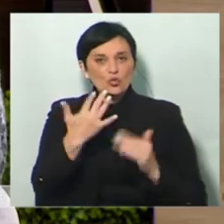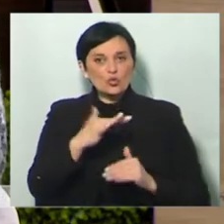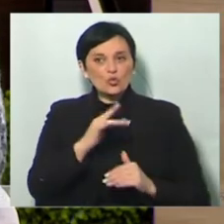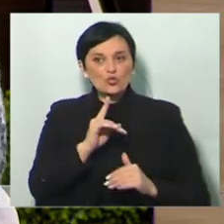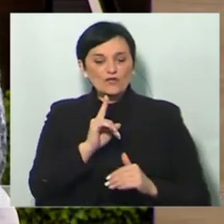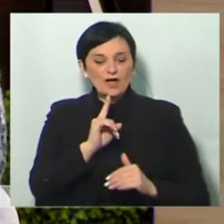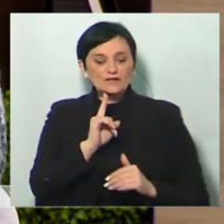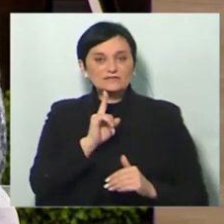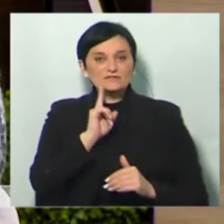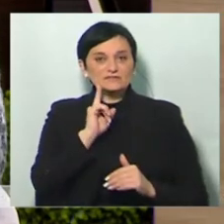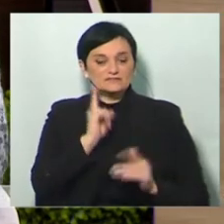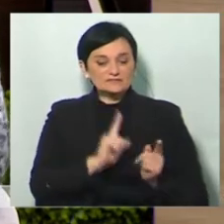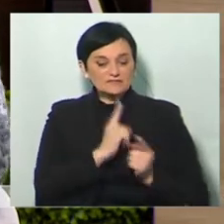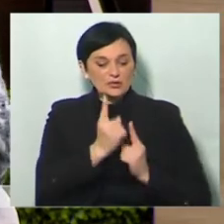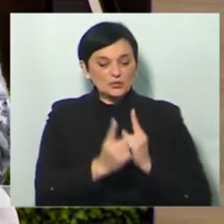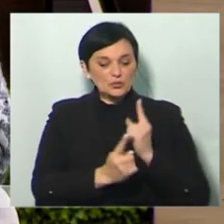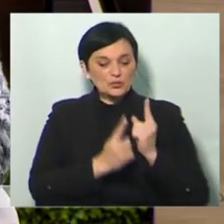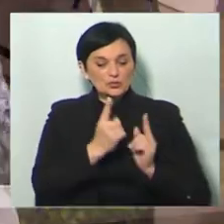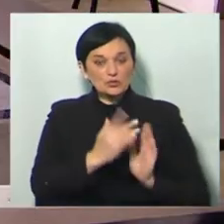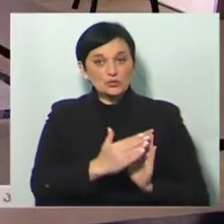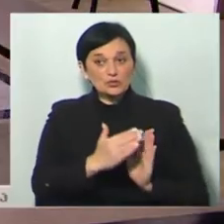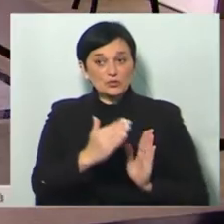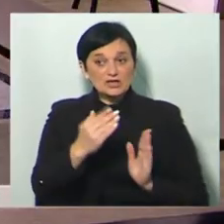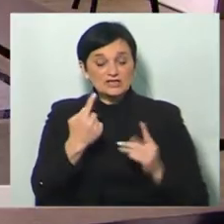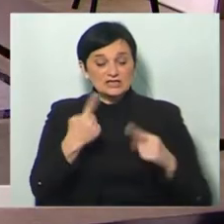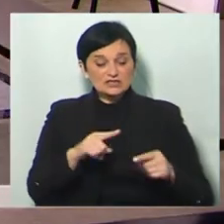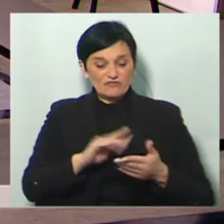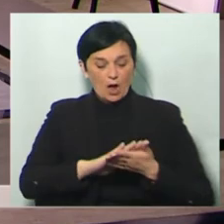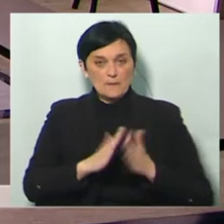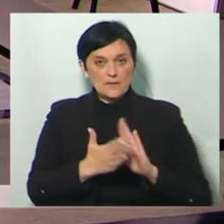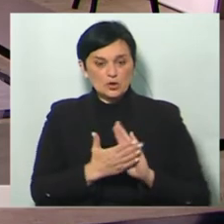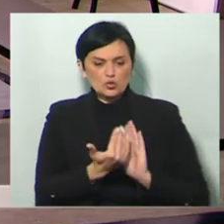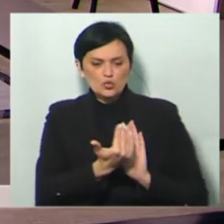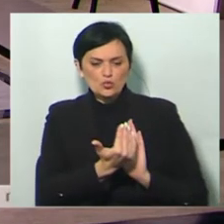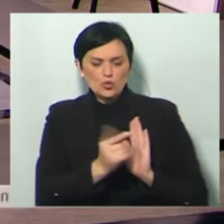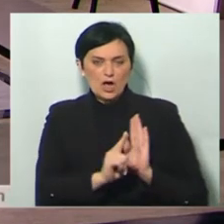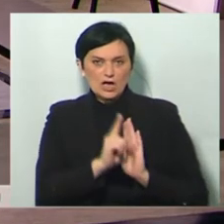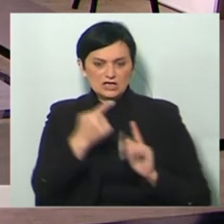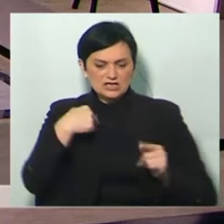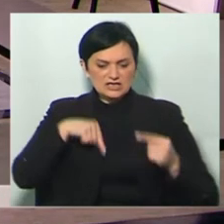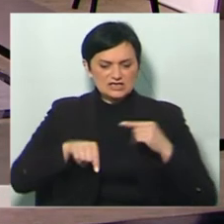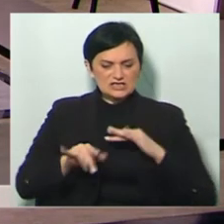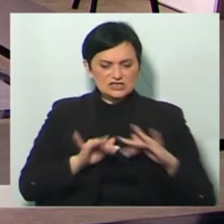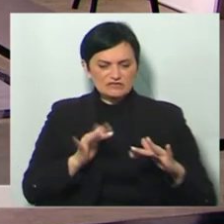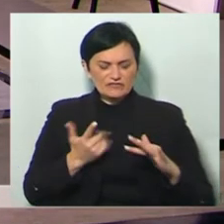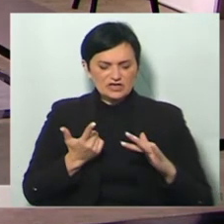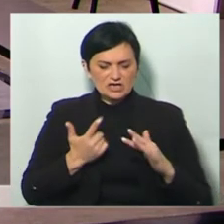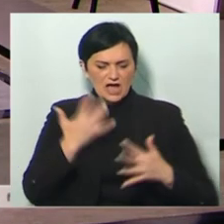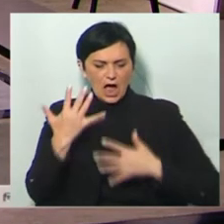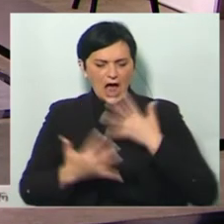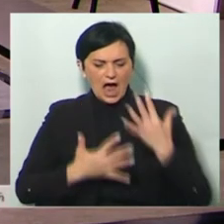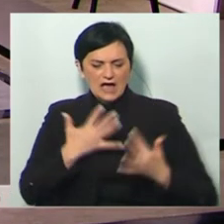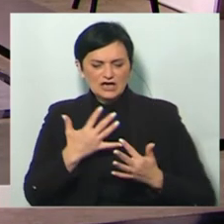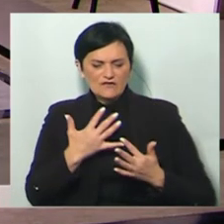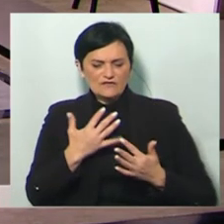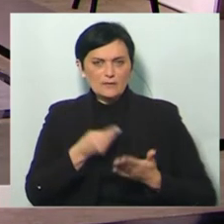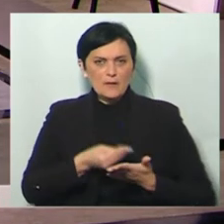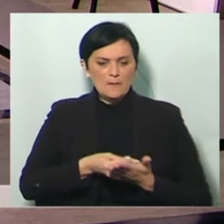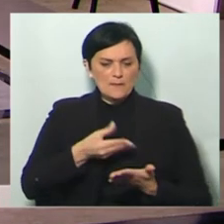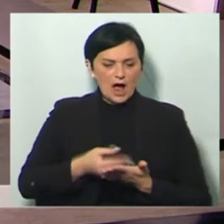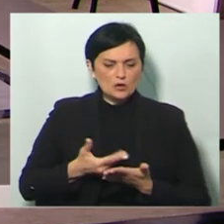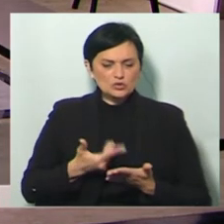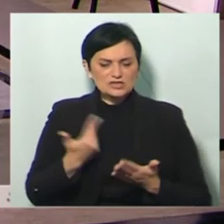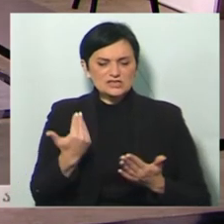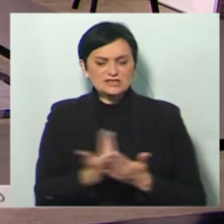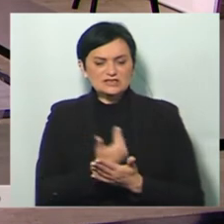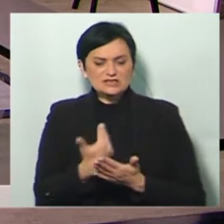სხვა პირობებიდან გამომდინარეა. Თვითონ მას აქვს გარკვეული ძორები, აღრევა ფასეულობების,